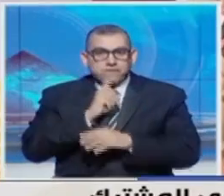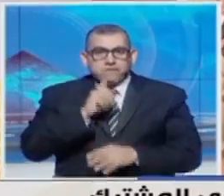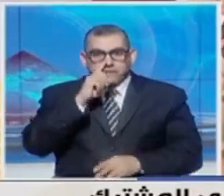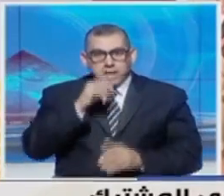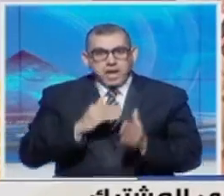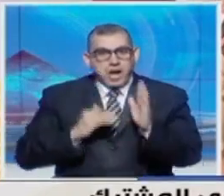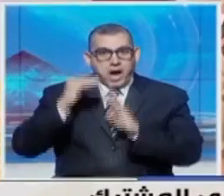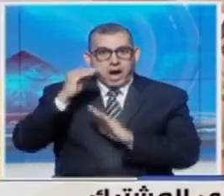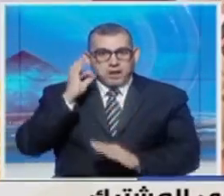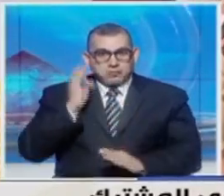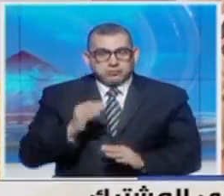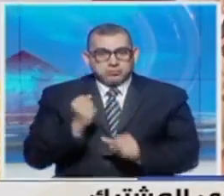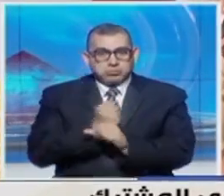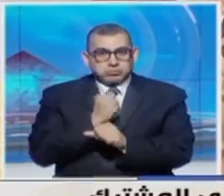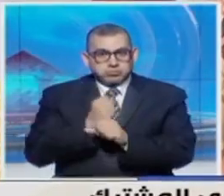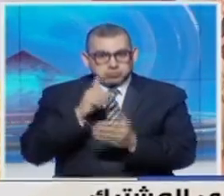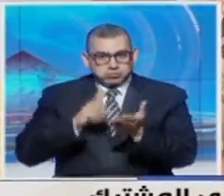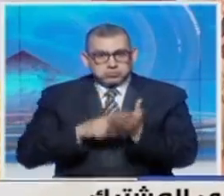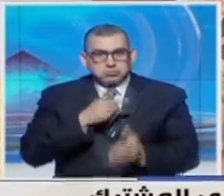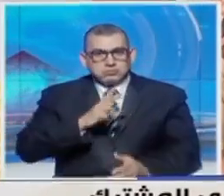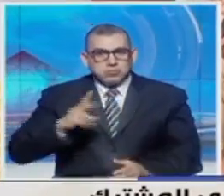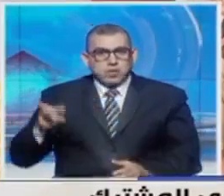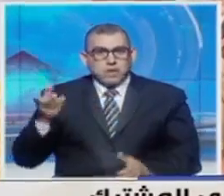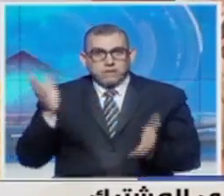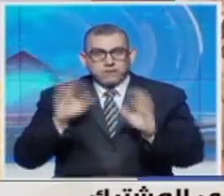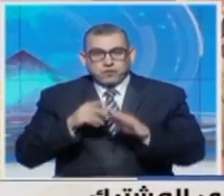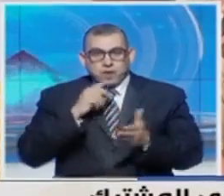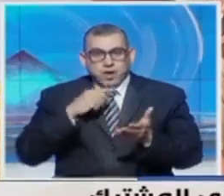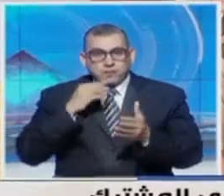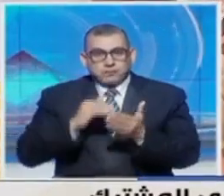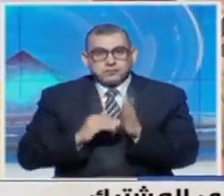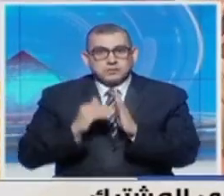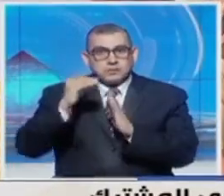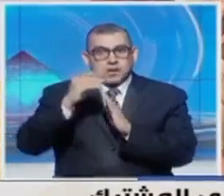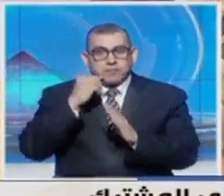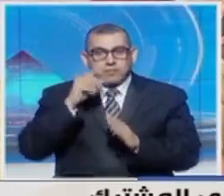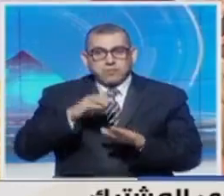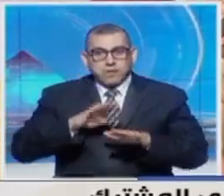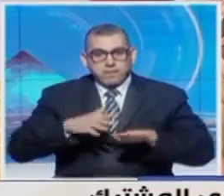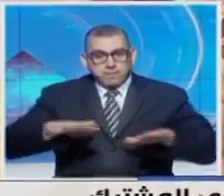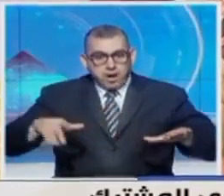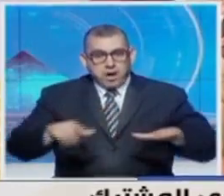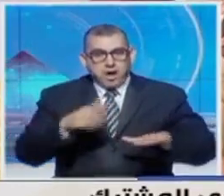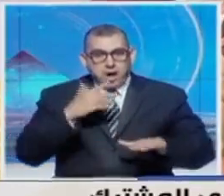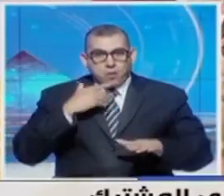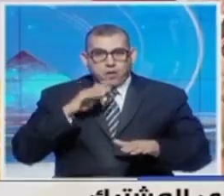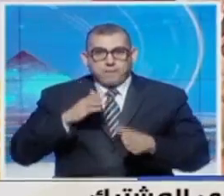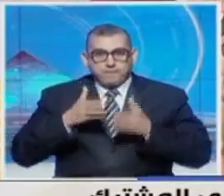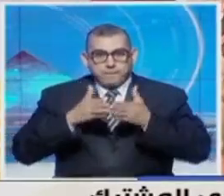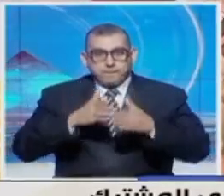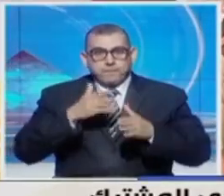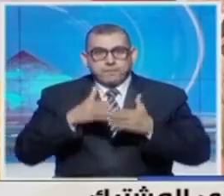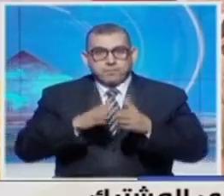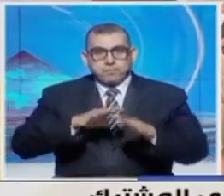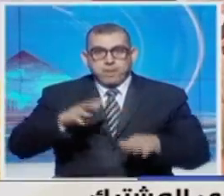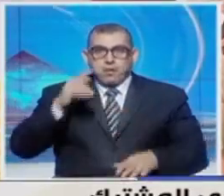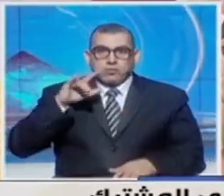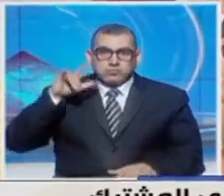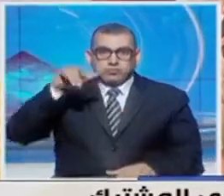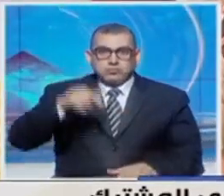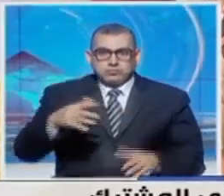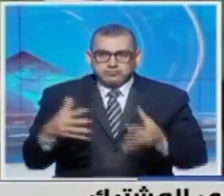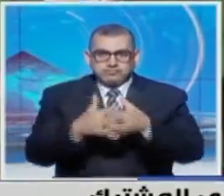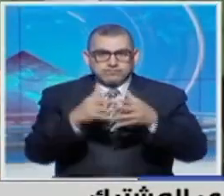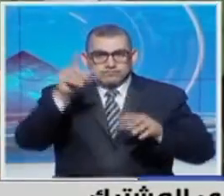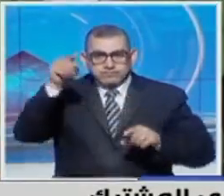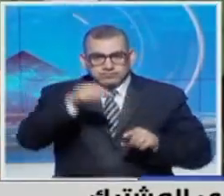أنشطة معينة، وهي أنشطة مختلفة سواء كانت أنشطة على مستوى البر أو على مستوى الجو أو مستوى البحر. وبالتالي دمج